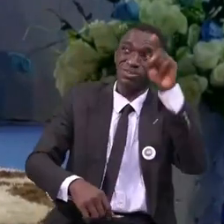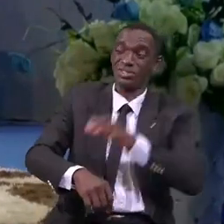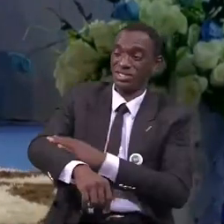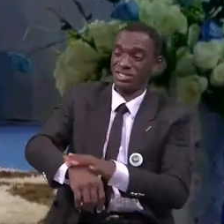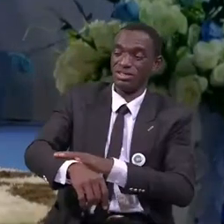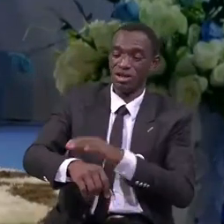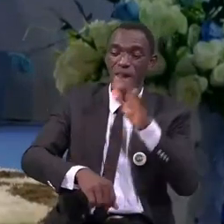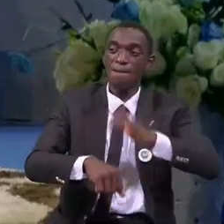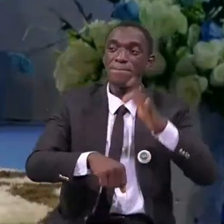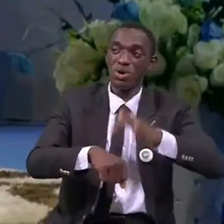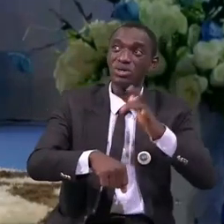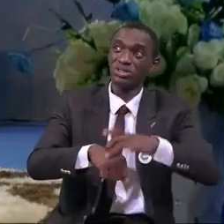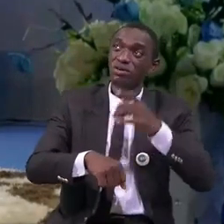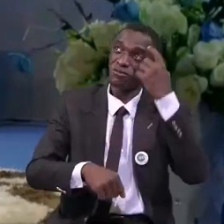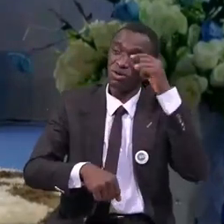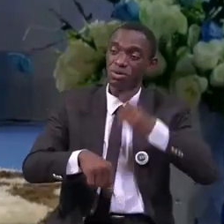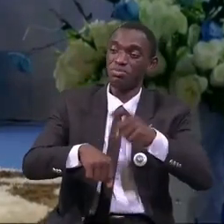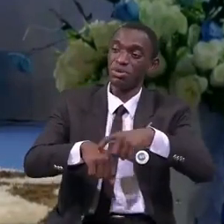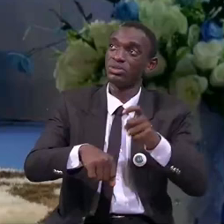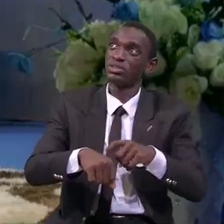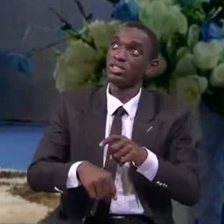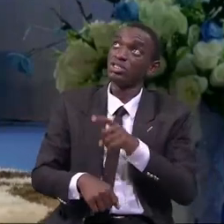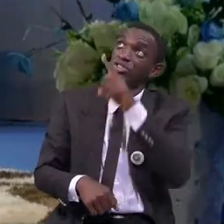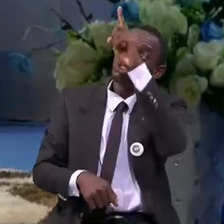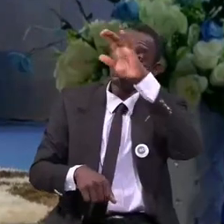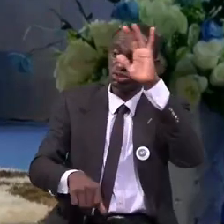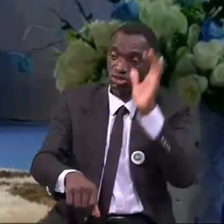cher os pour OS